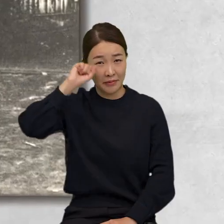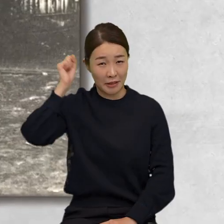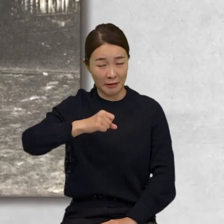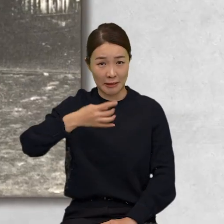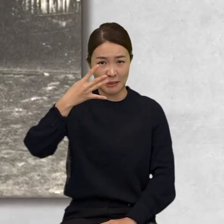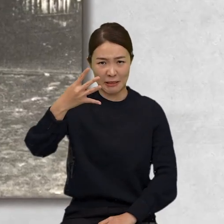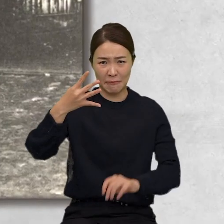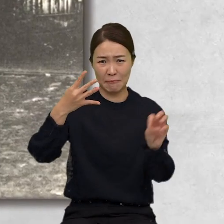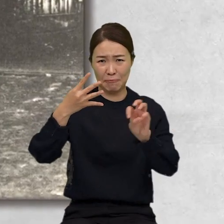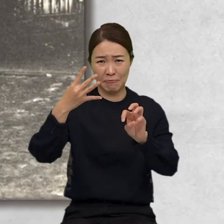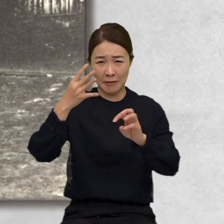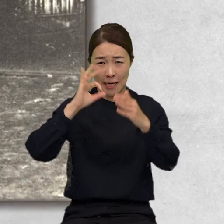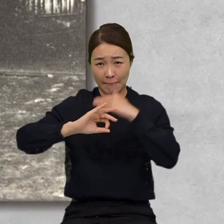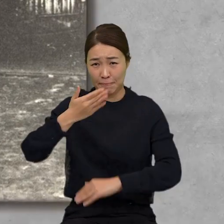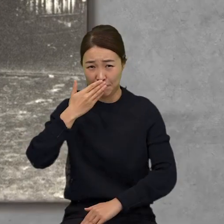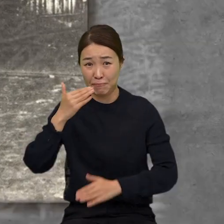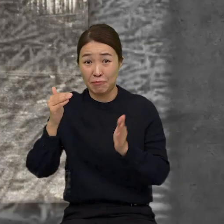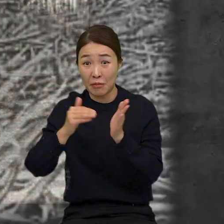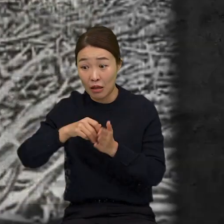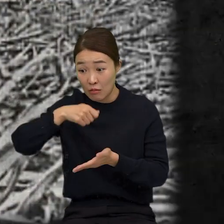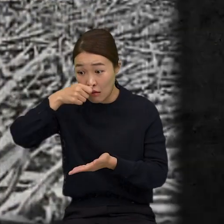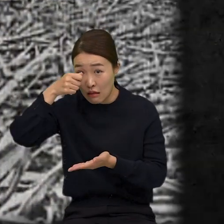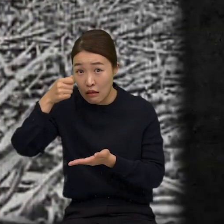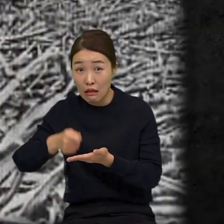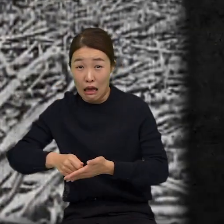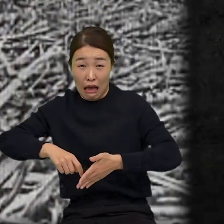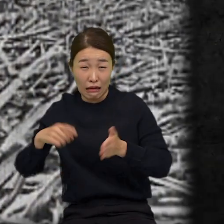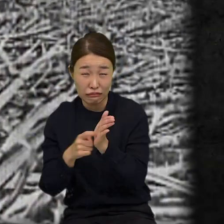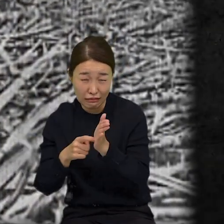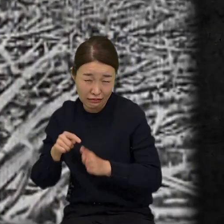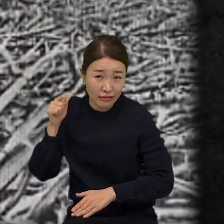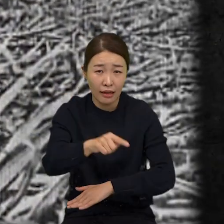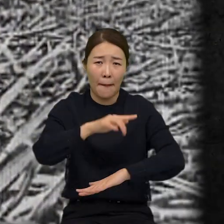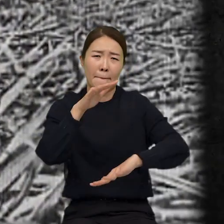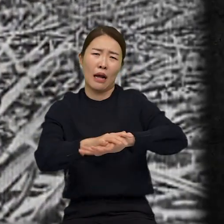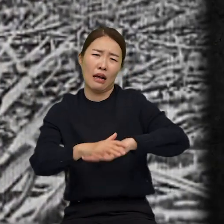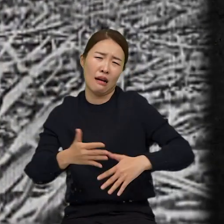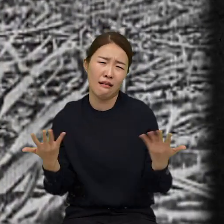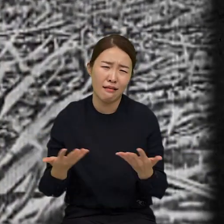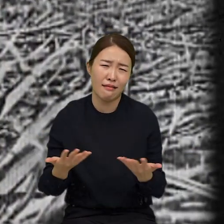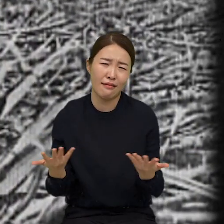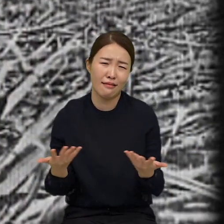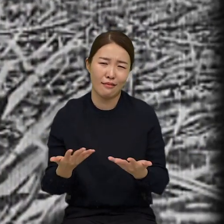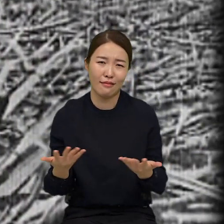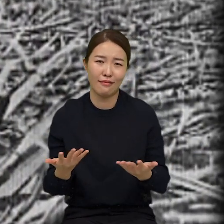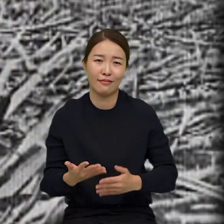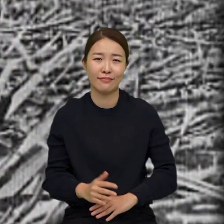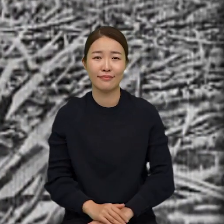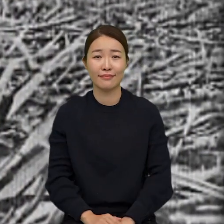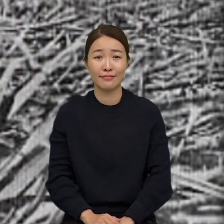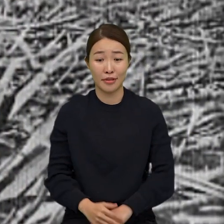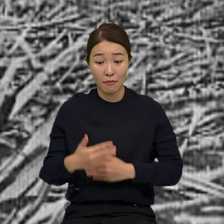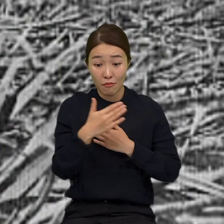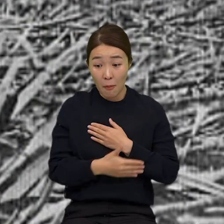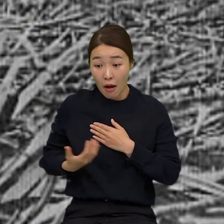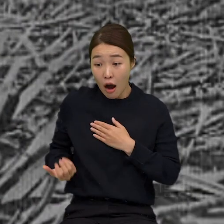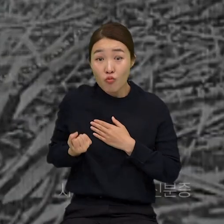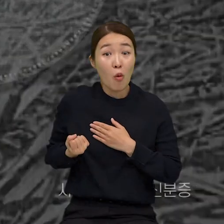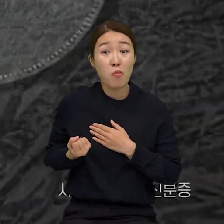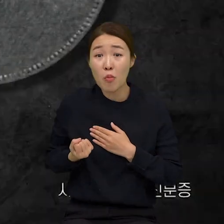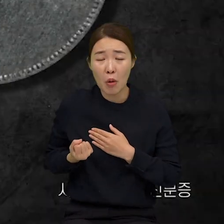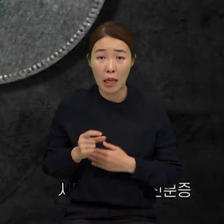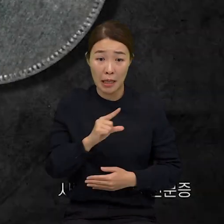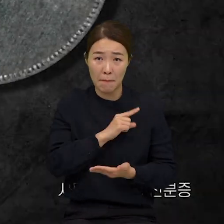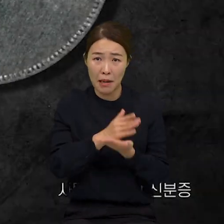새벽 4시 반. 아침밥을 먹고 수저를 놓기 무섭게 밭으로 간다. 몸에 지닌